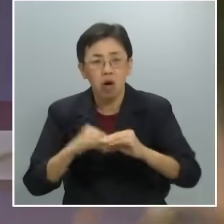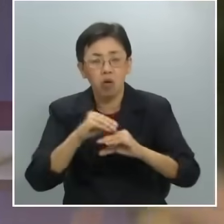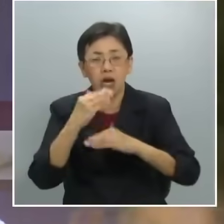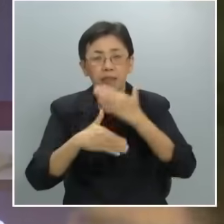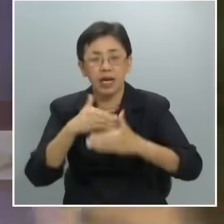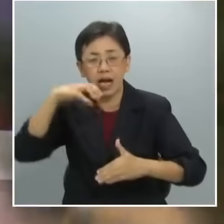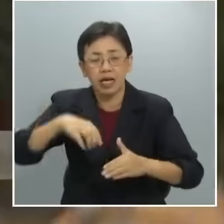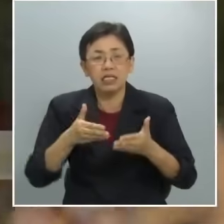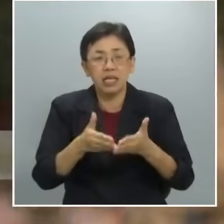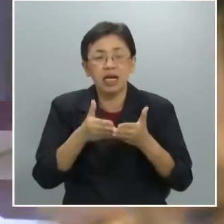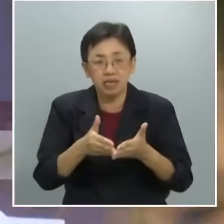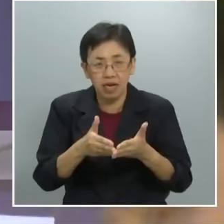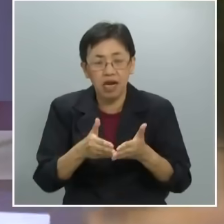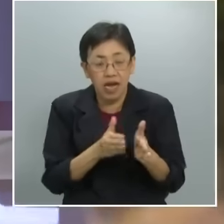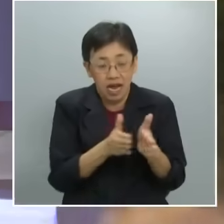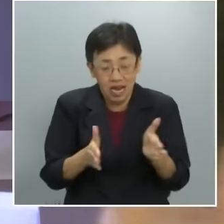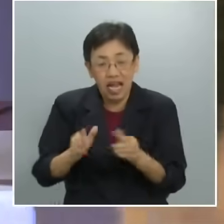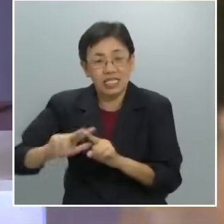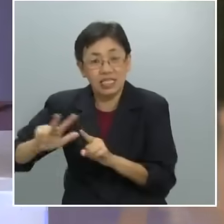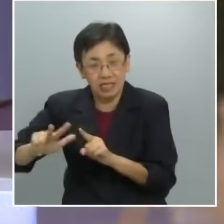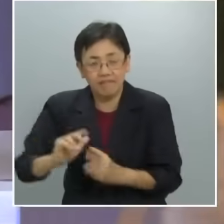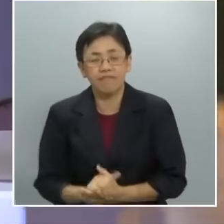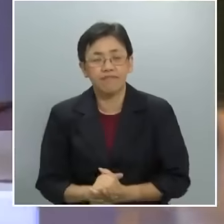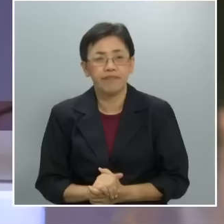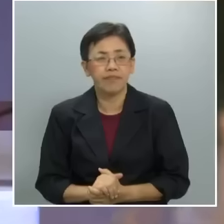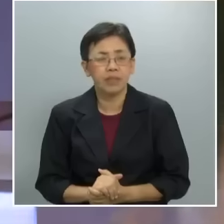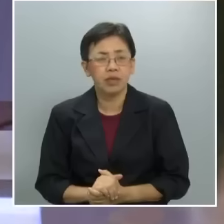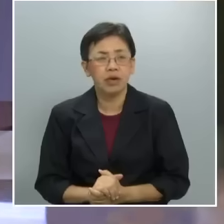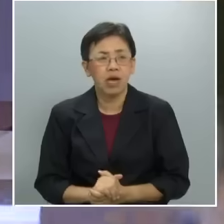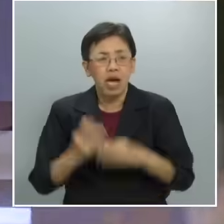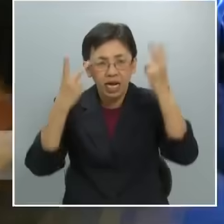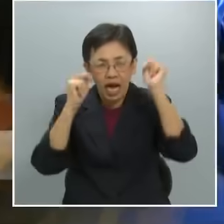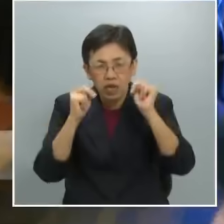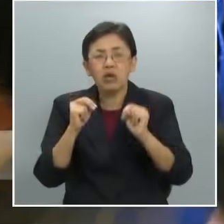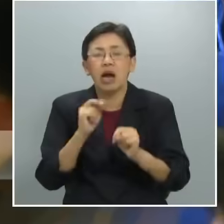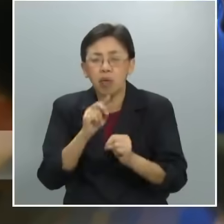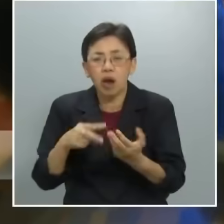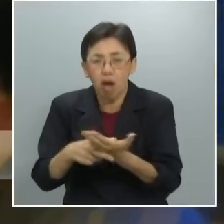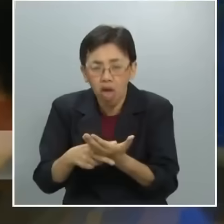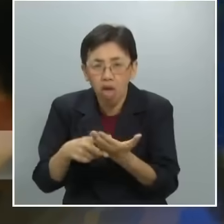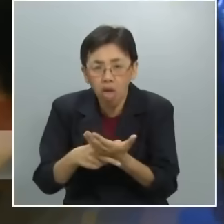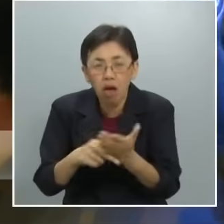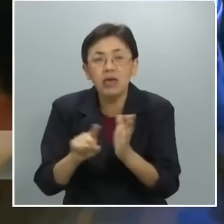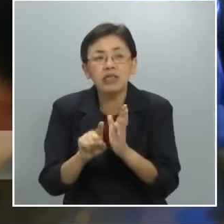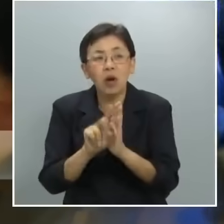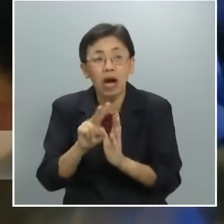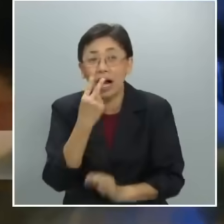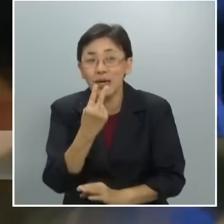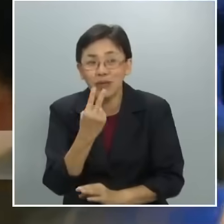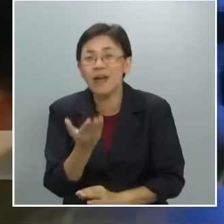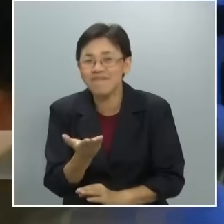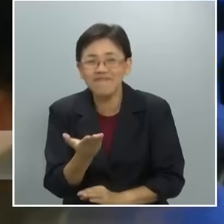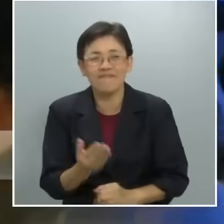าเรือแหลมฉบังระยะ3แล้วก็มีบรรยากาศเหมือนถูกนายกเบรกถึง2ครั้งนะไปดูบรรยากาศช่วงนี้ประหนึ่งว่า